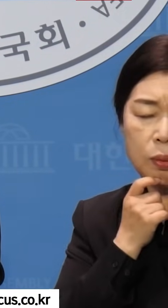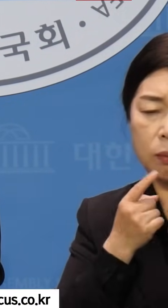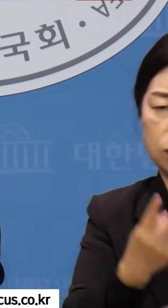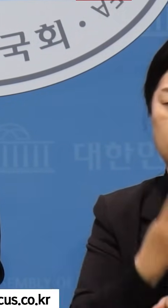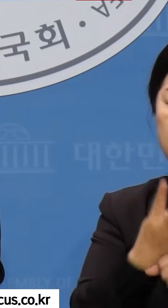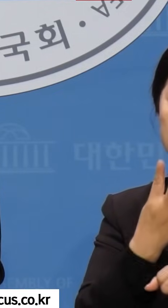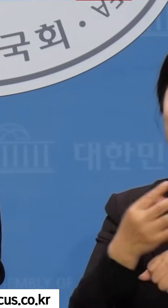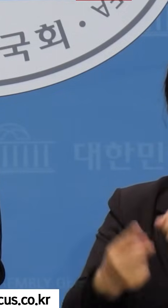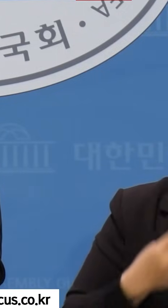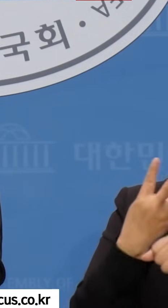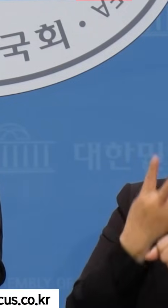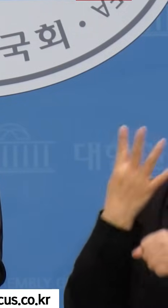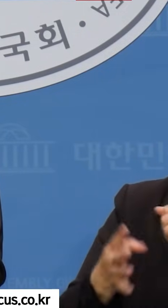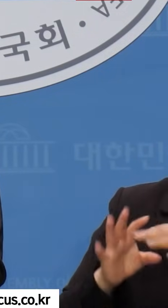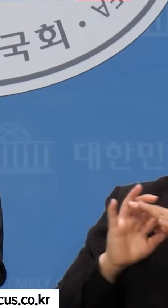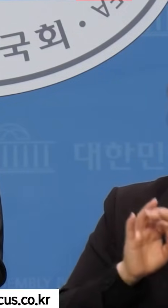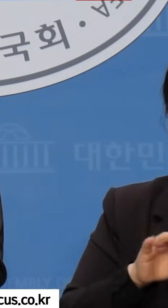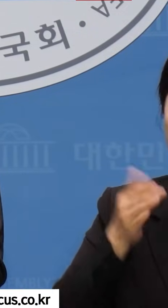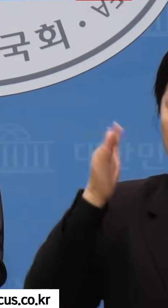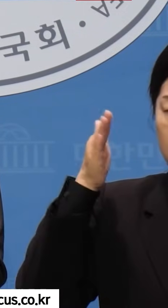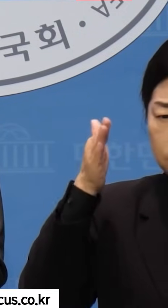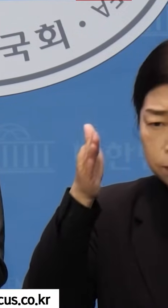년째 헛발질을 하고 있는 것입니다.